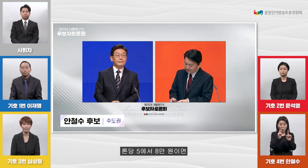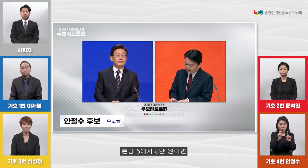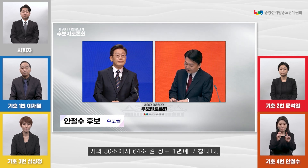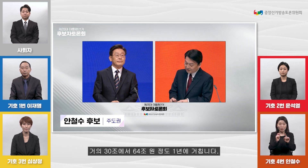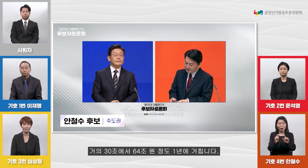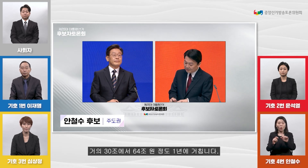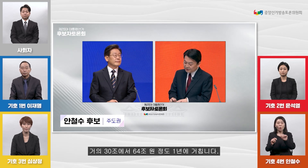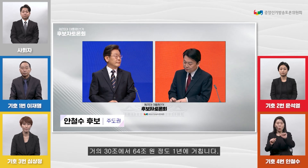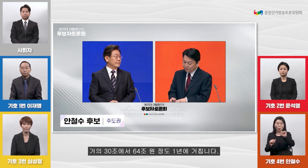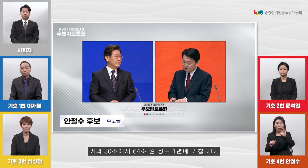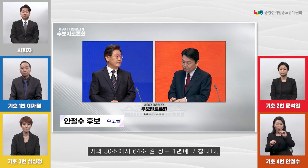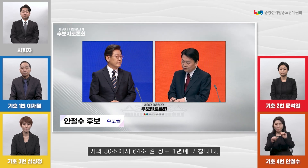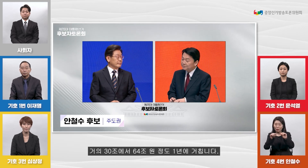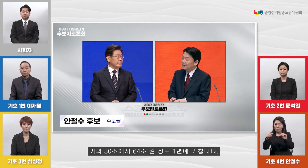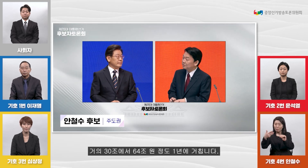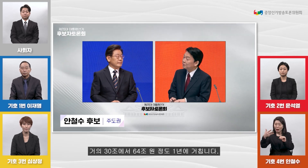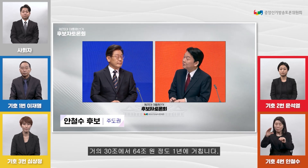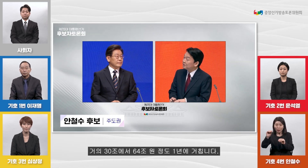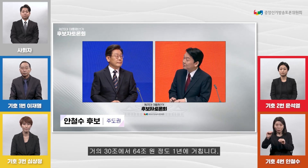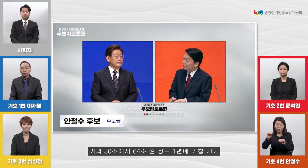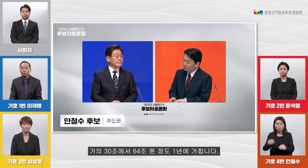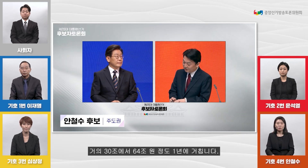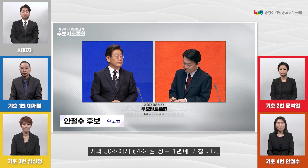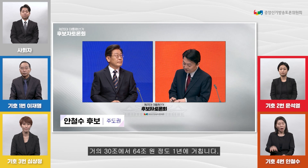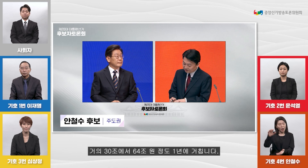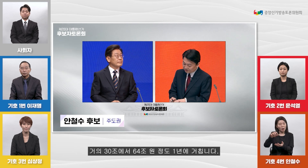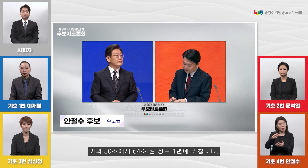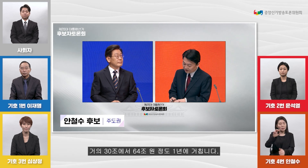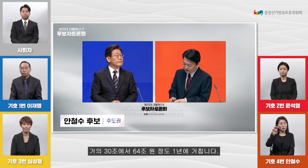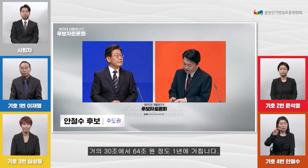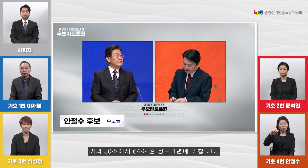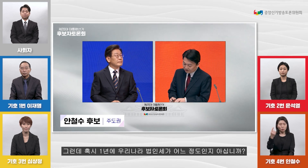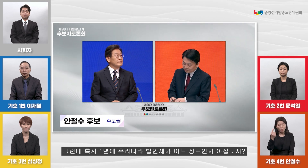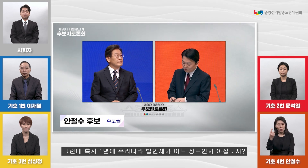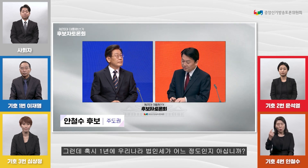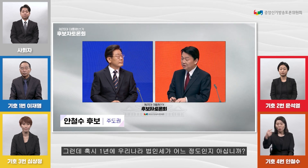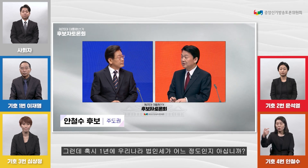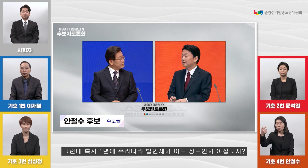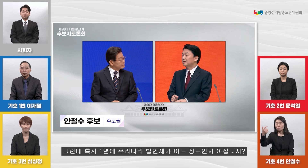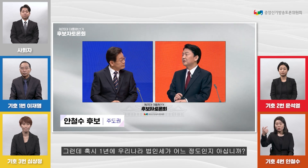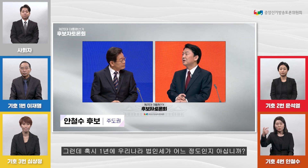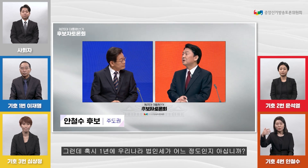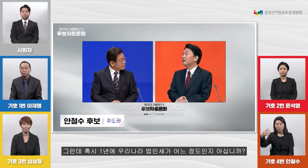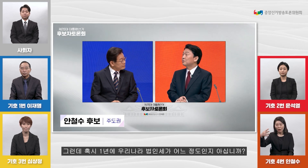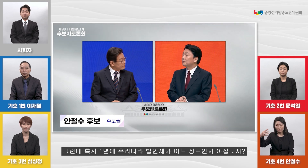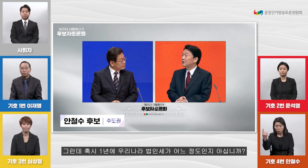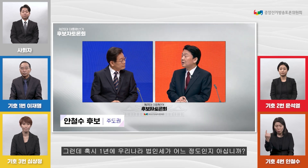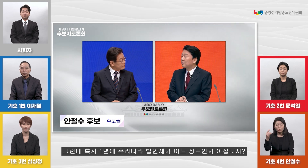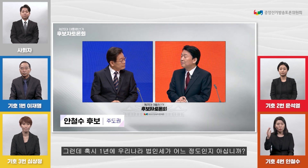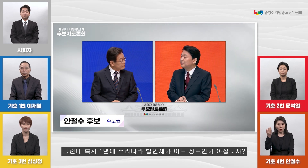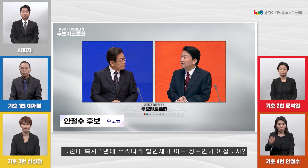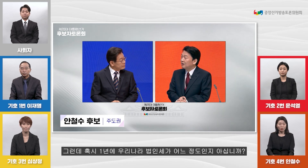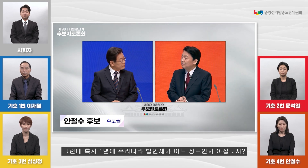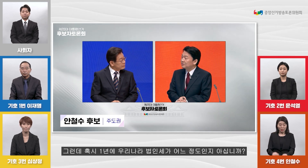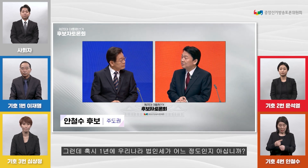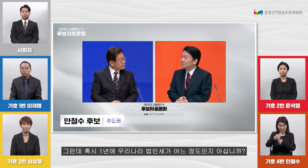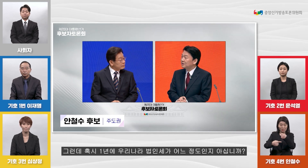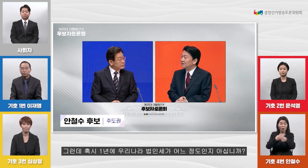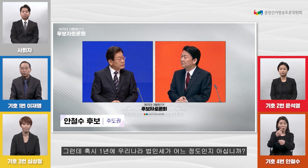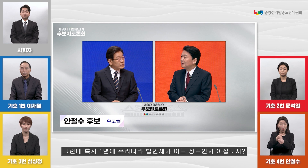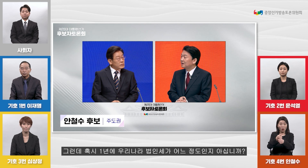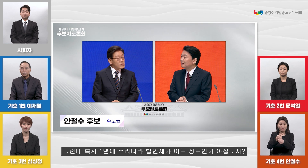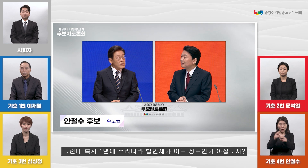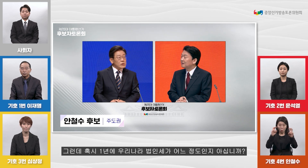원이면 거의 한 30조에서 64조 원 정도 1년에 거칩니다. 그런데 혹시 1년에 우리나라 법인세가 어느